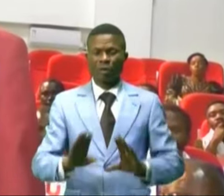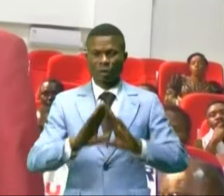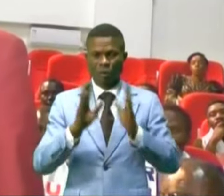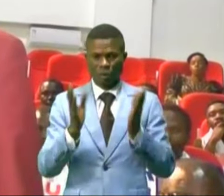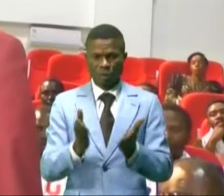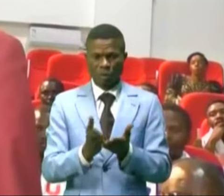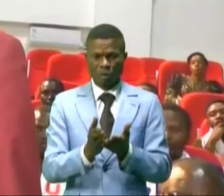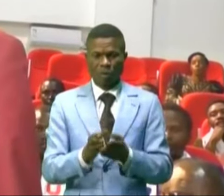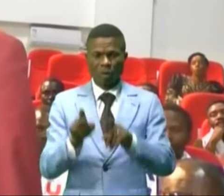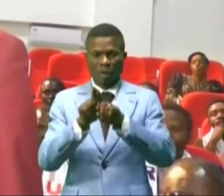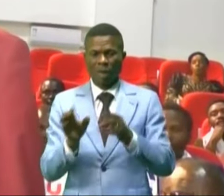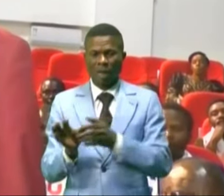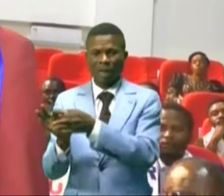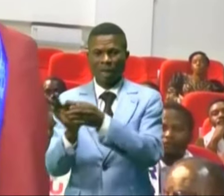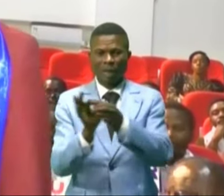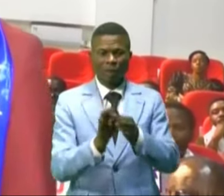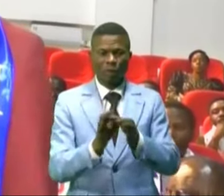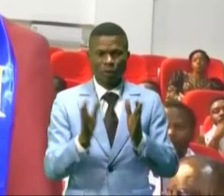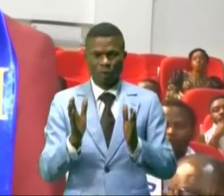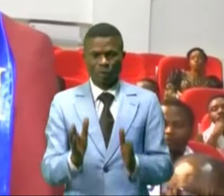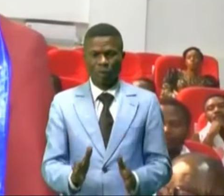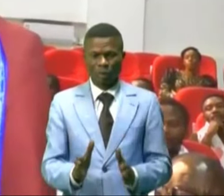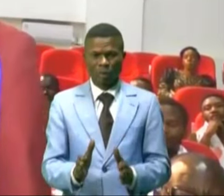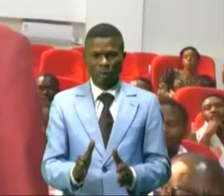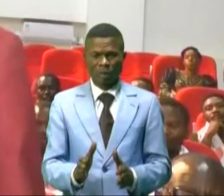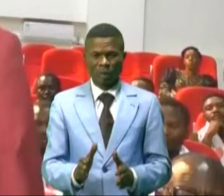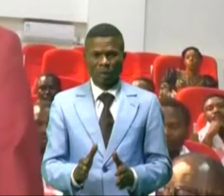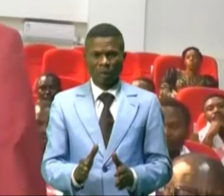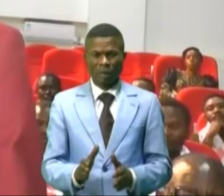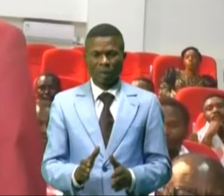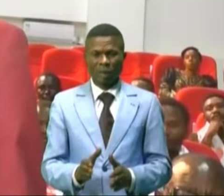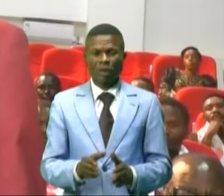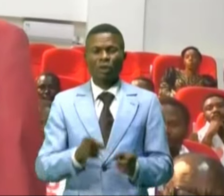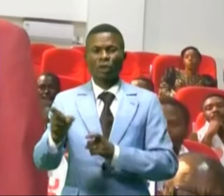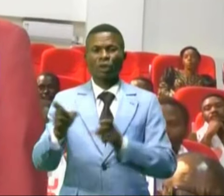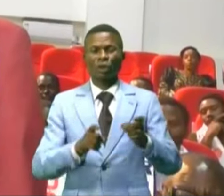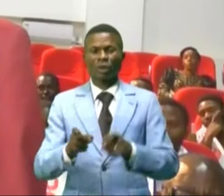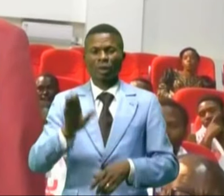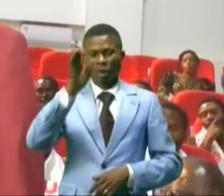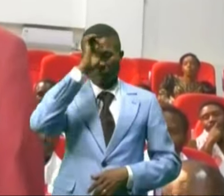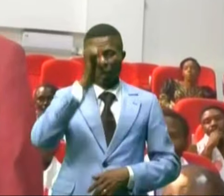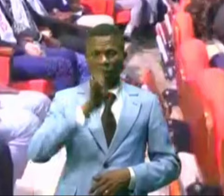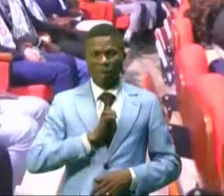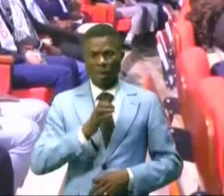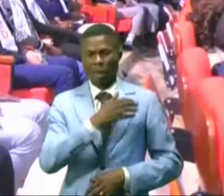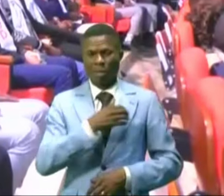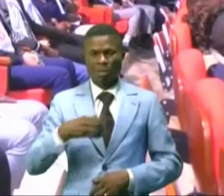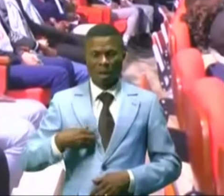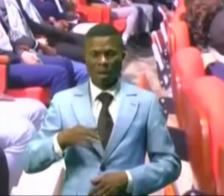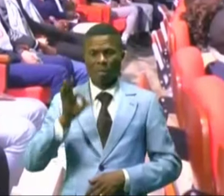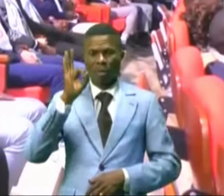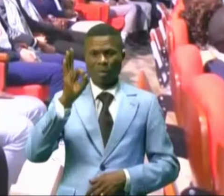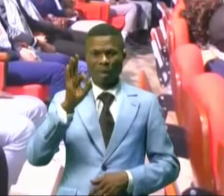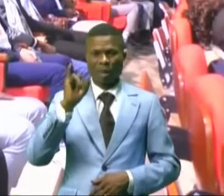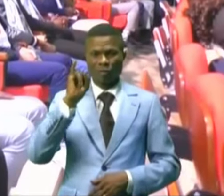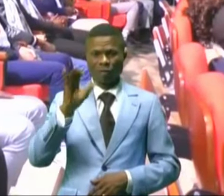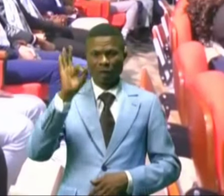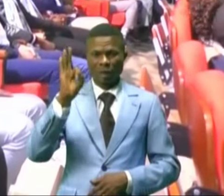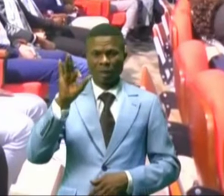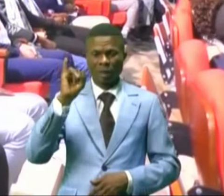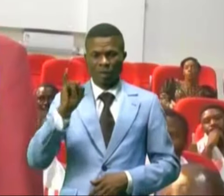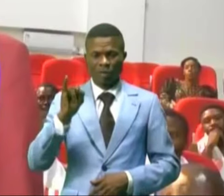la coordination que dirige Excellence Madame Fufimasuka, qui est la coordonnatrice des Lions